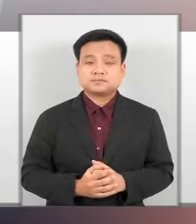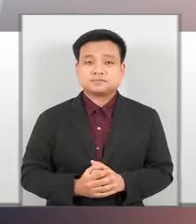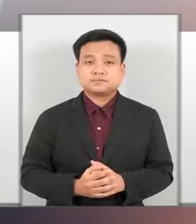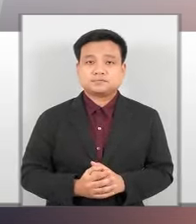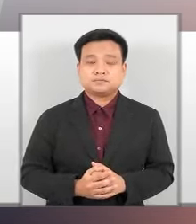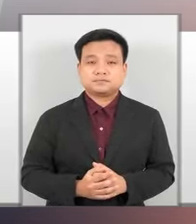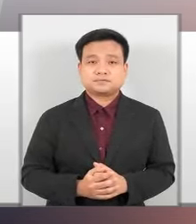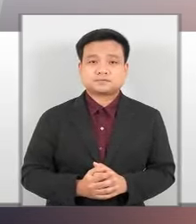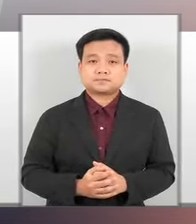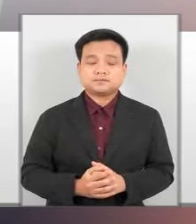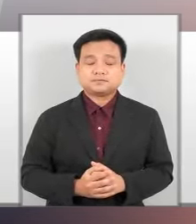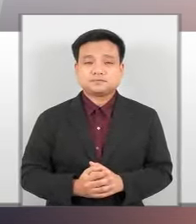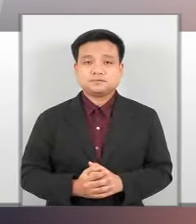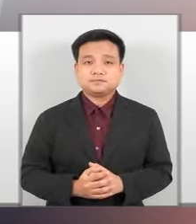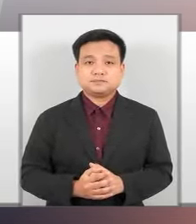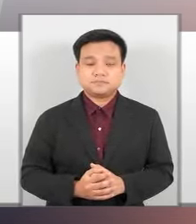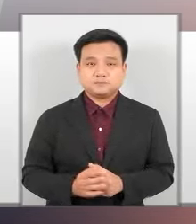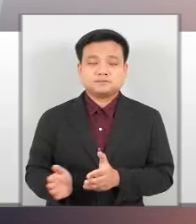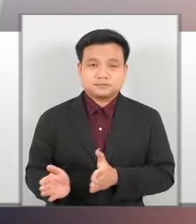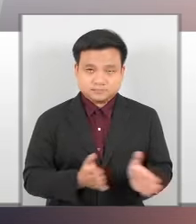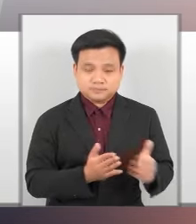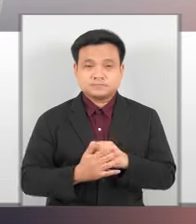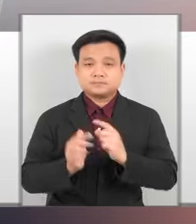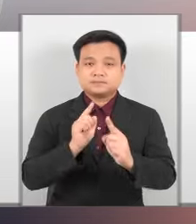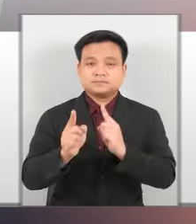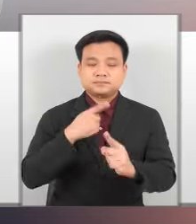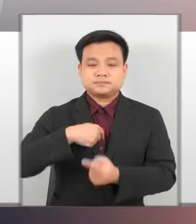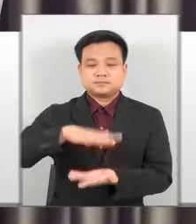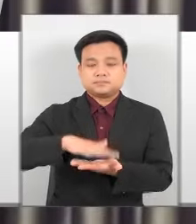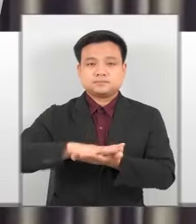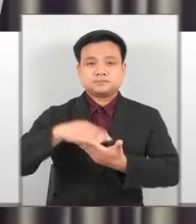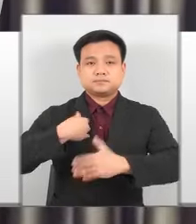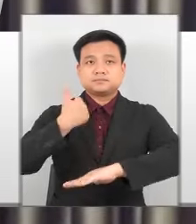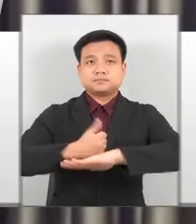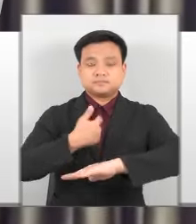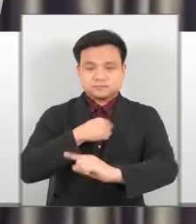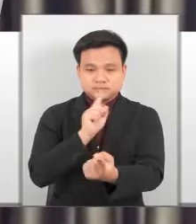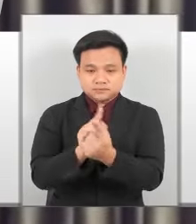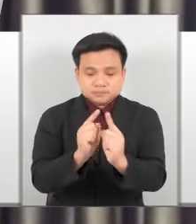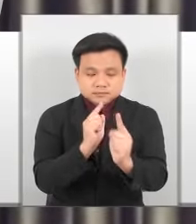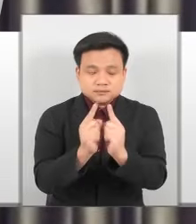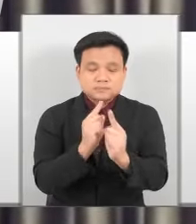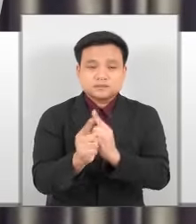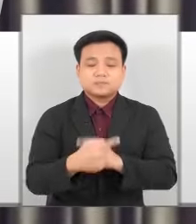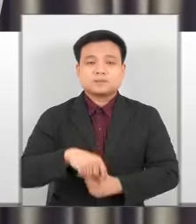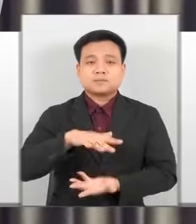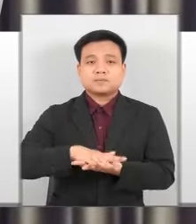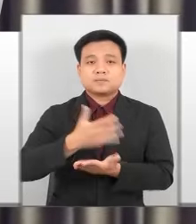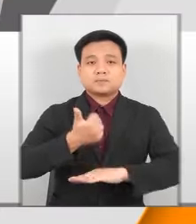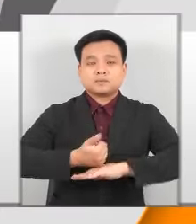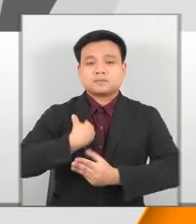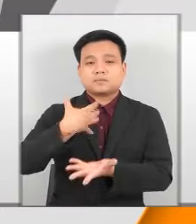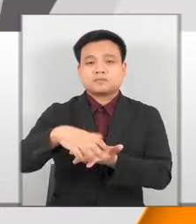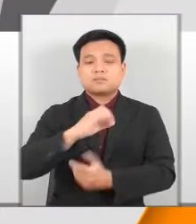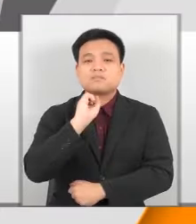วนนั่นเองครับไปพูดคุยเรื่องนี้กับผอโรงเรียนนิดนึงครับผอวิเชียรทองลี่นะฮะก็บอกว่าตอนเกระแสโลกมัน